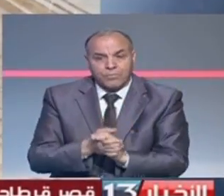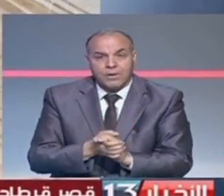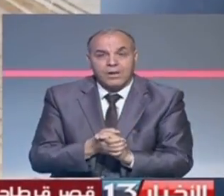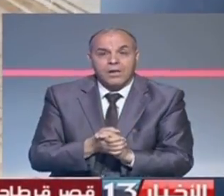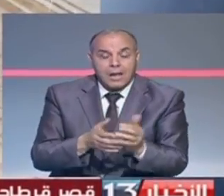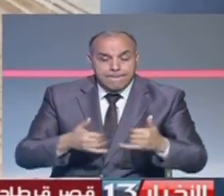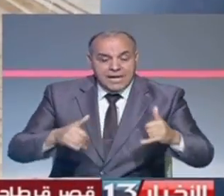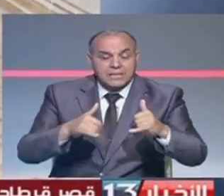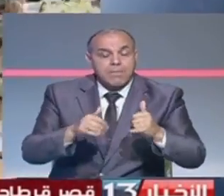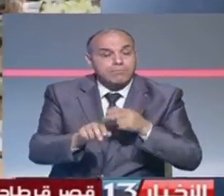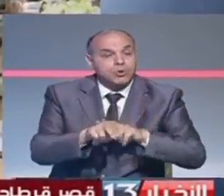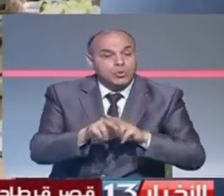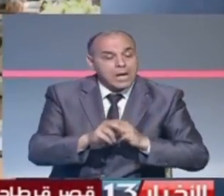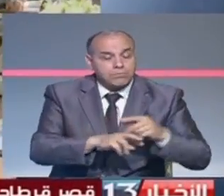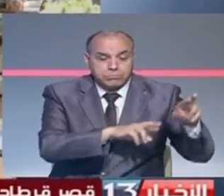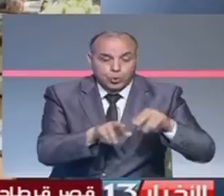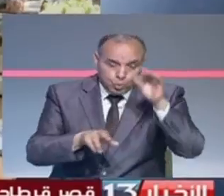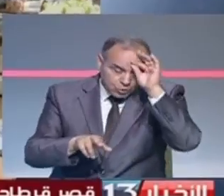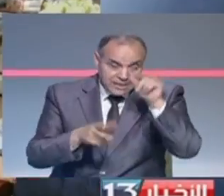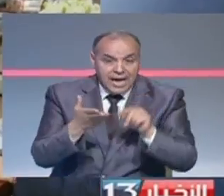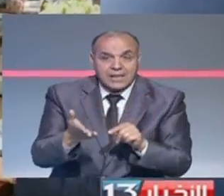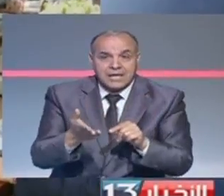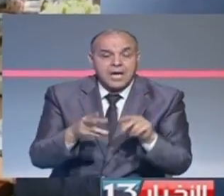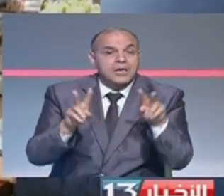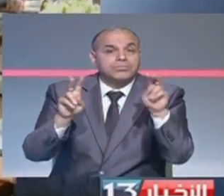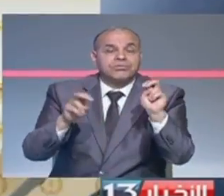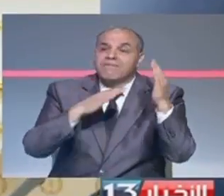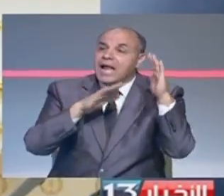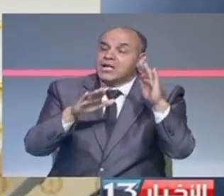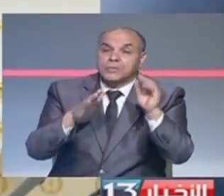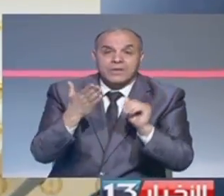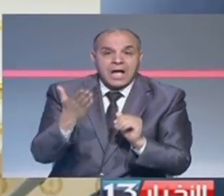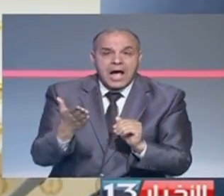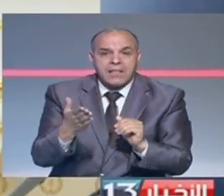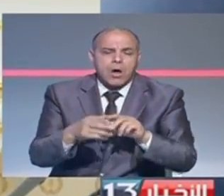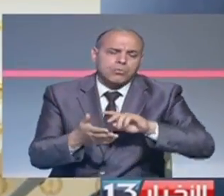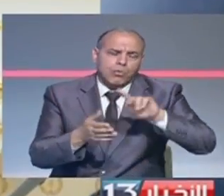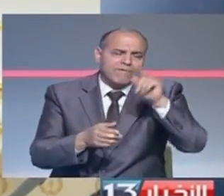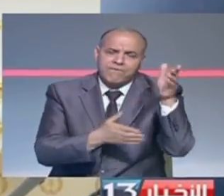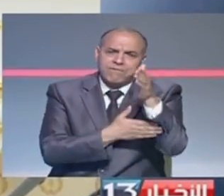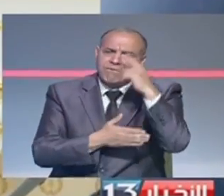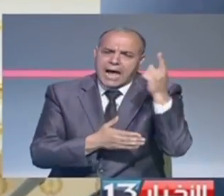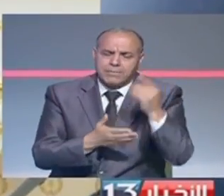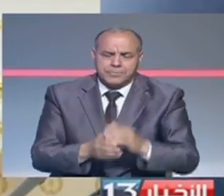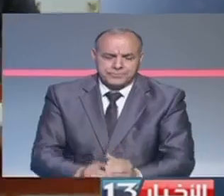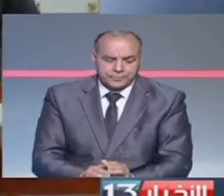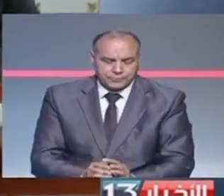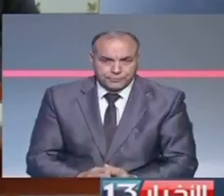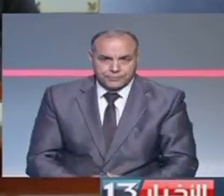اوصى المجلس بمتابعه عوده التونسيين العالقين في الخارج في مختلف بلدان العالم